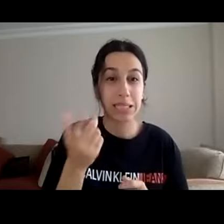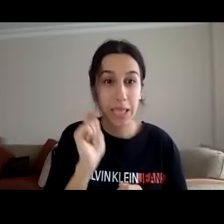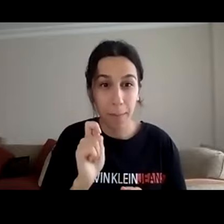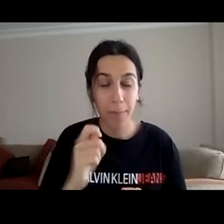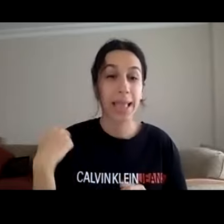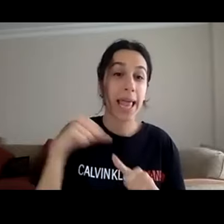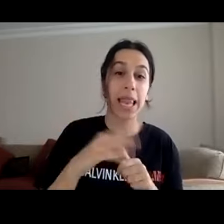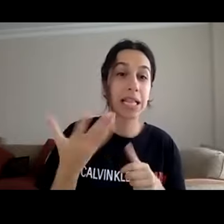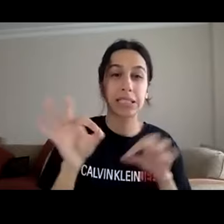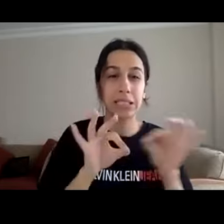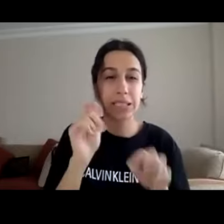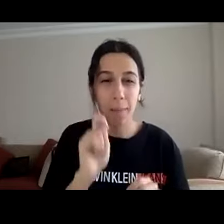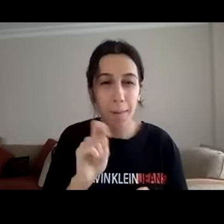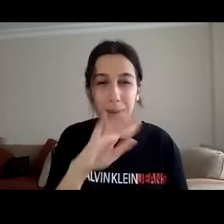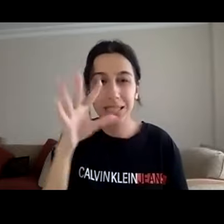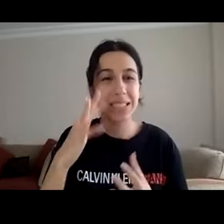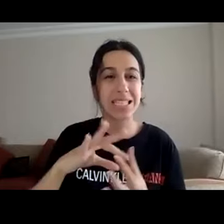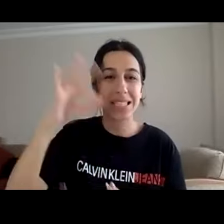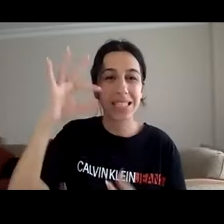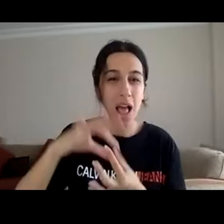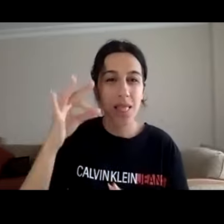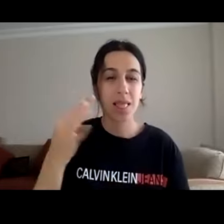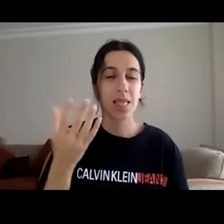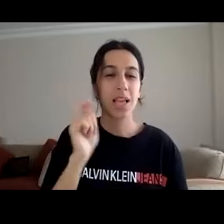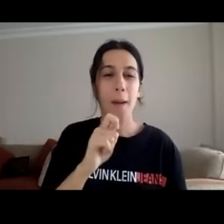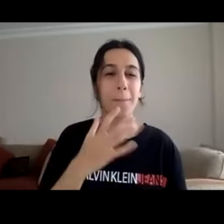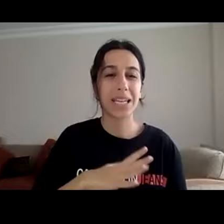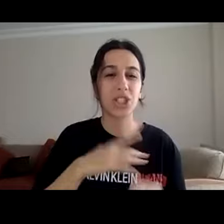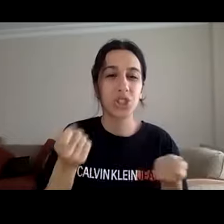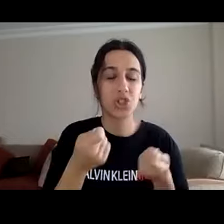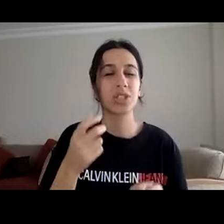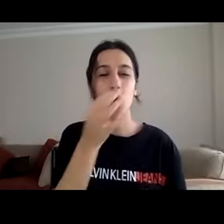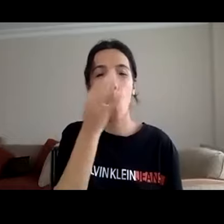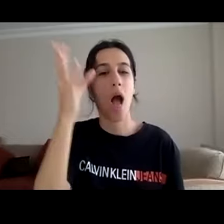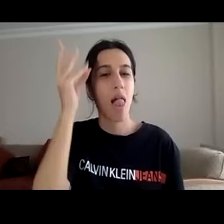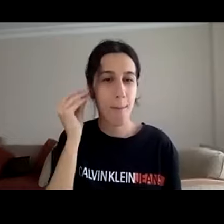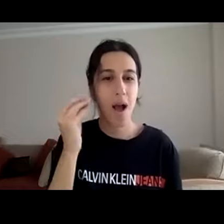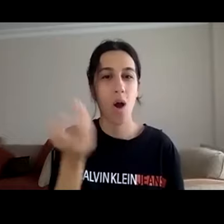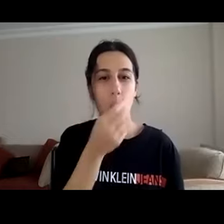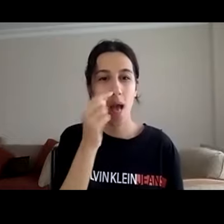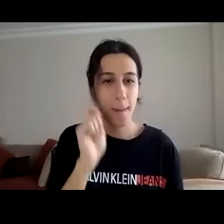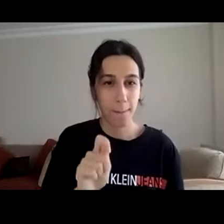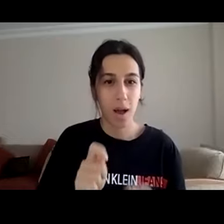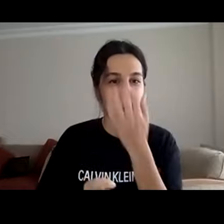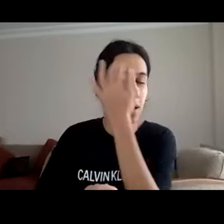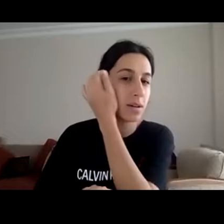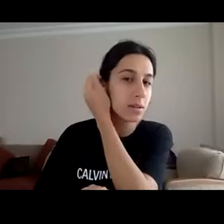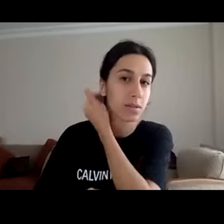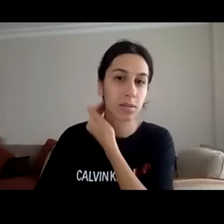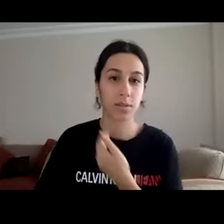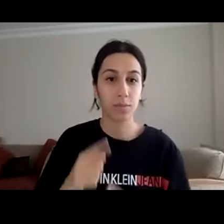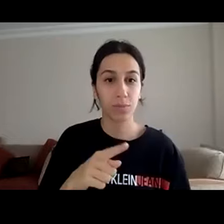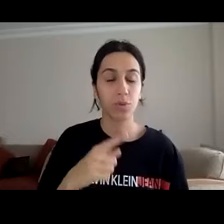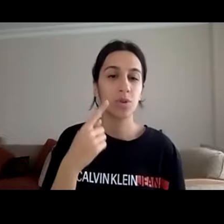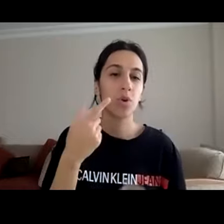almalıyız, tasarlamalıyız ki kişi yapmak istediği işi daha rahat gerçekleştirsin? Buna kafa yoran